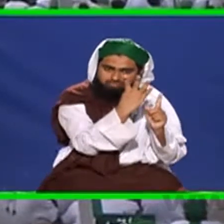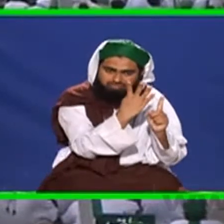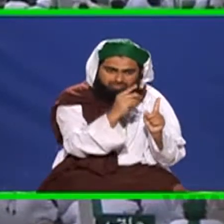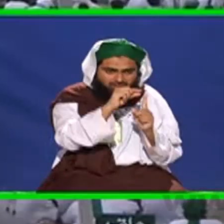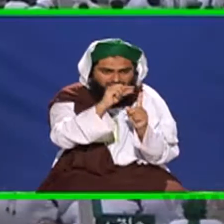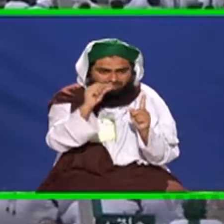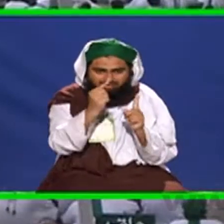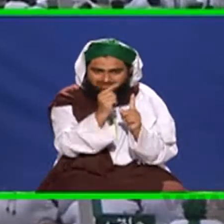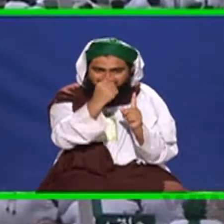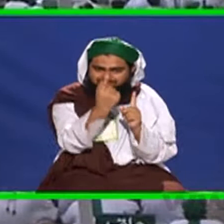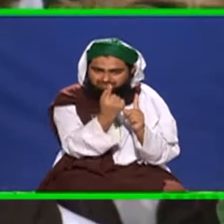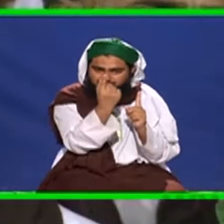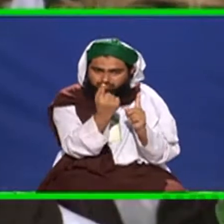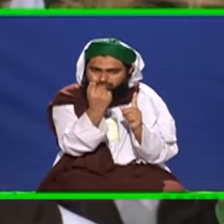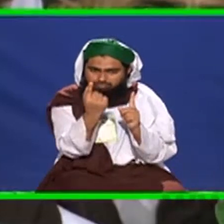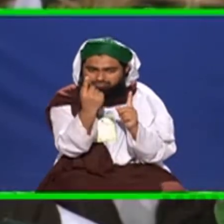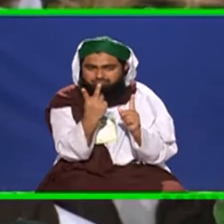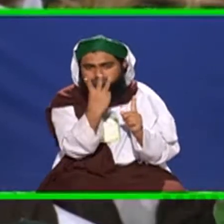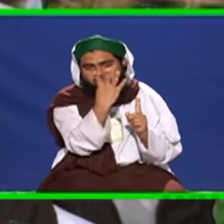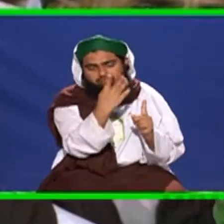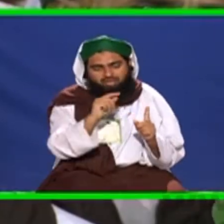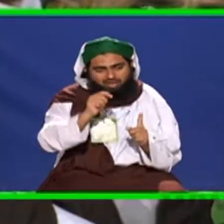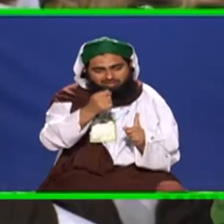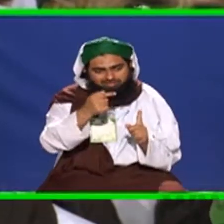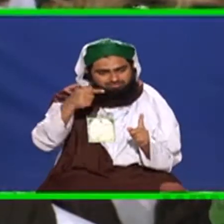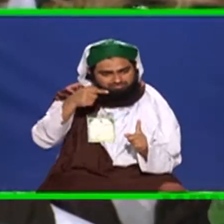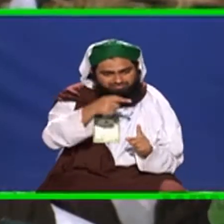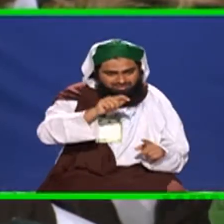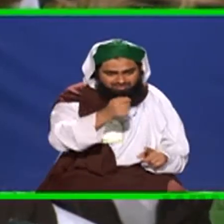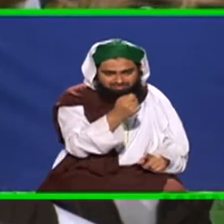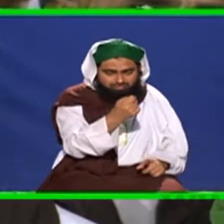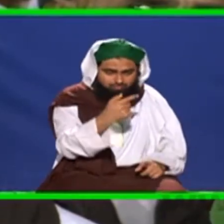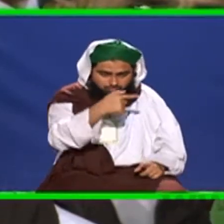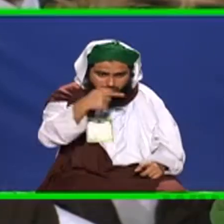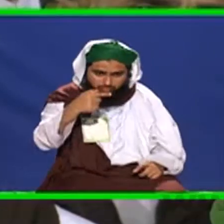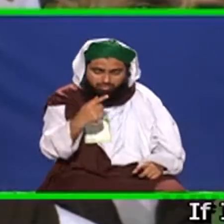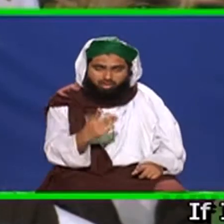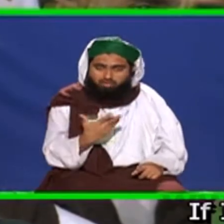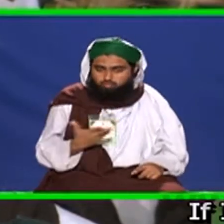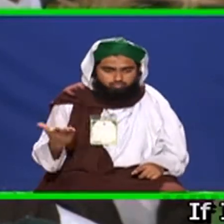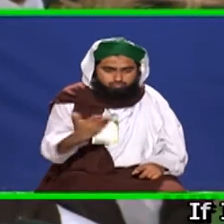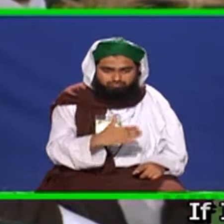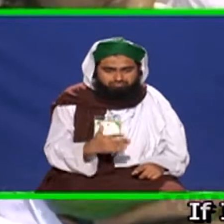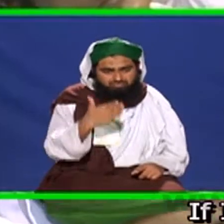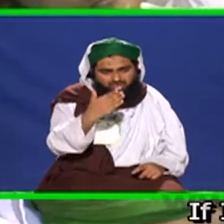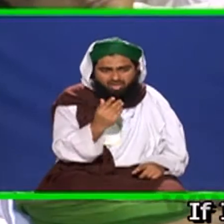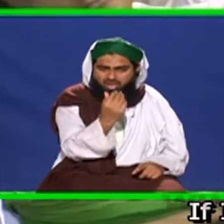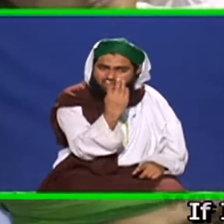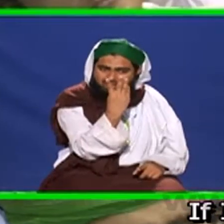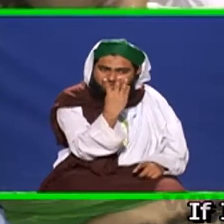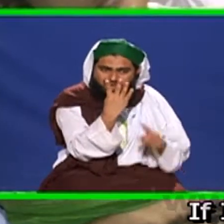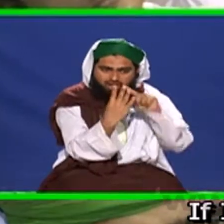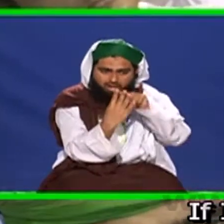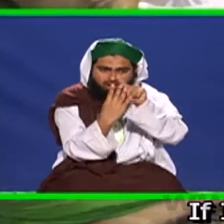2 3 4, मेरी इस चाबी में 4 दंदाने। अगर